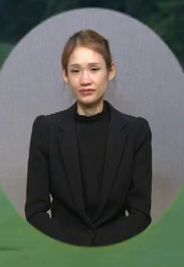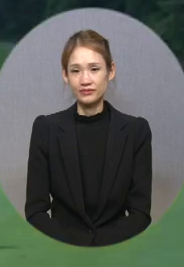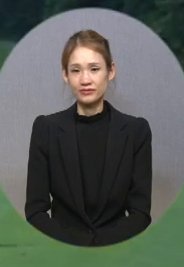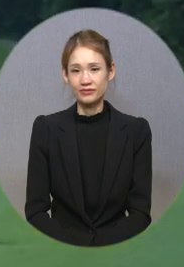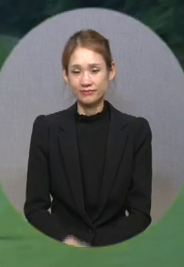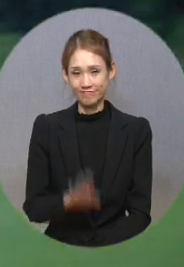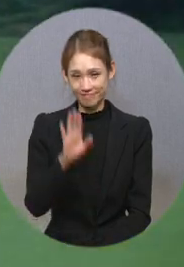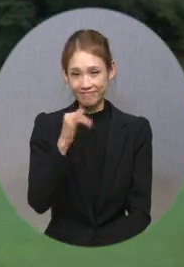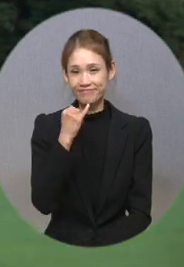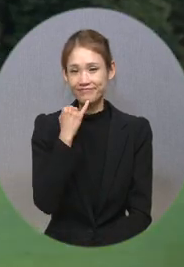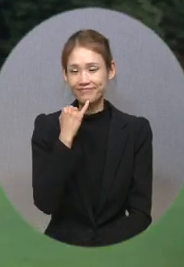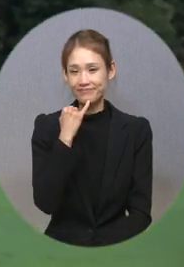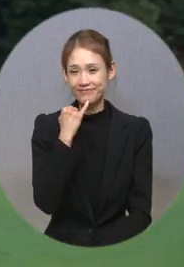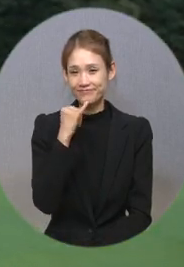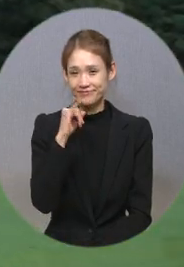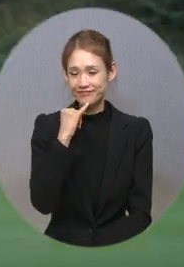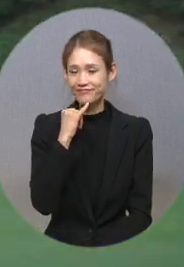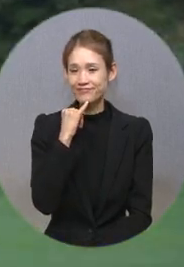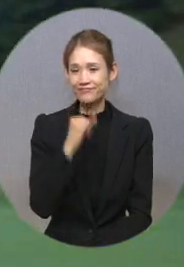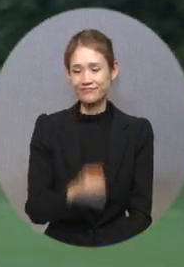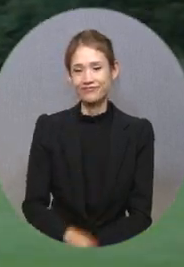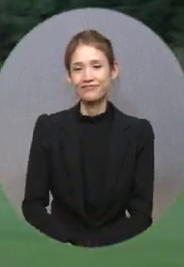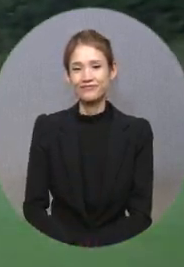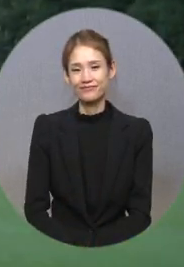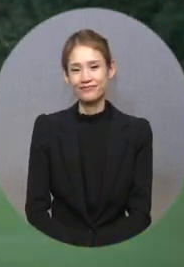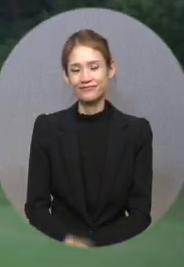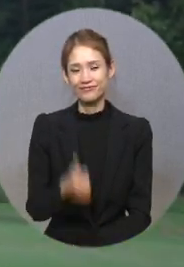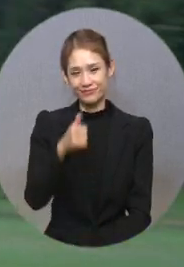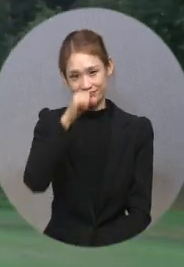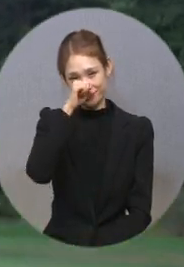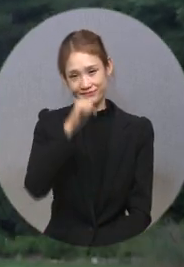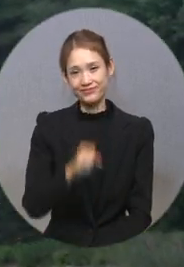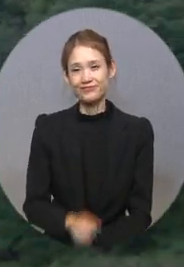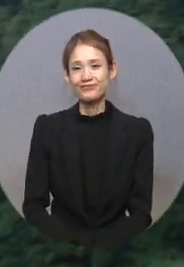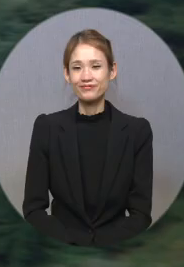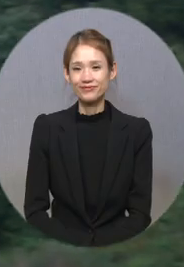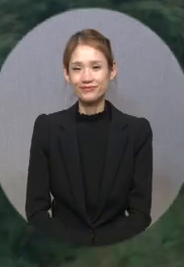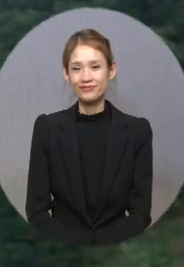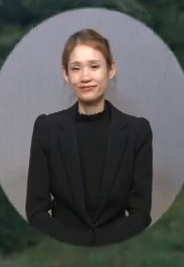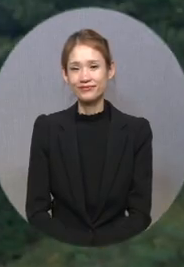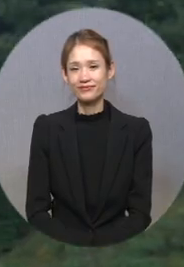어, 괜찮아, 괜찮아. 나이스, 나이스. 나이스. 아, 나이스.